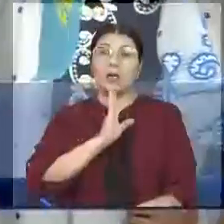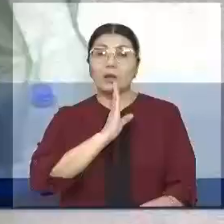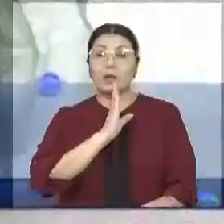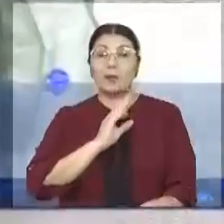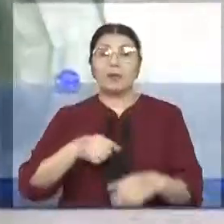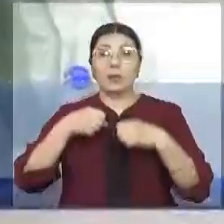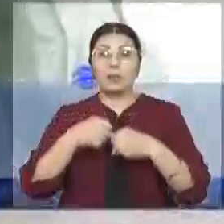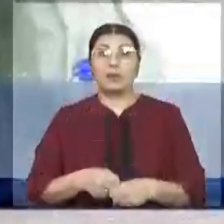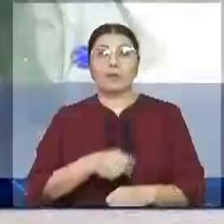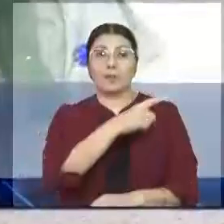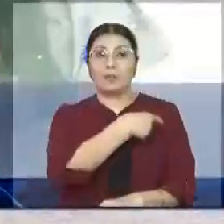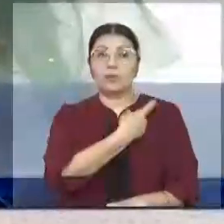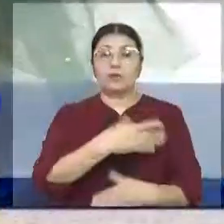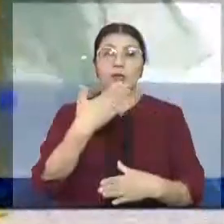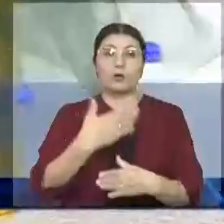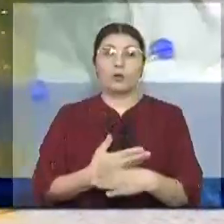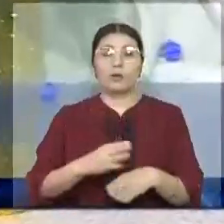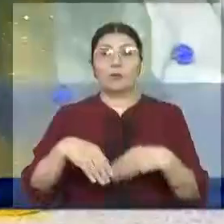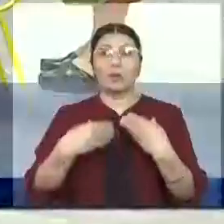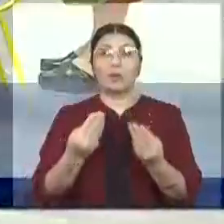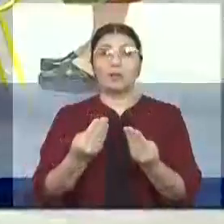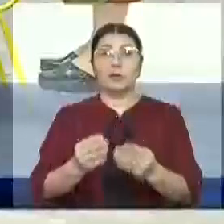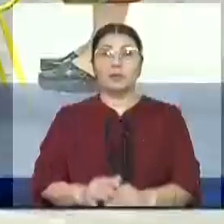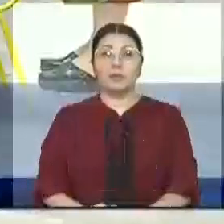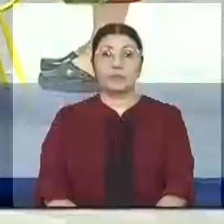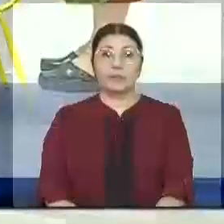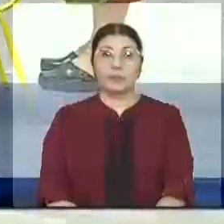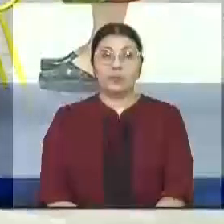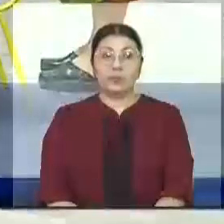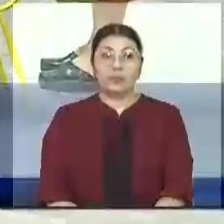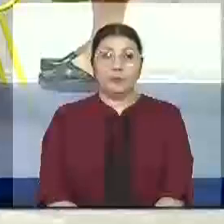психологиялық, медициналық көмек беріледі. Райгүл Еншбай, Жанаділ Сағиев, Ақтөбе телеарнасы.